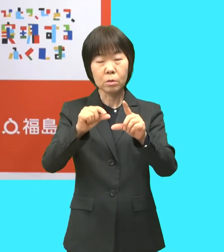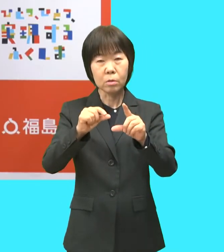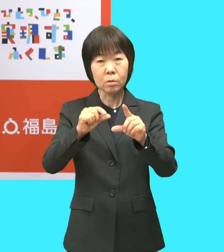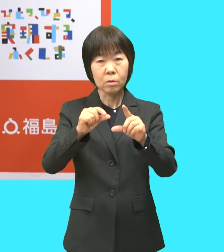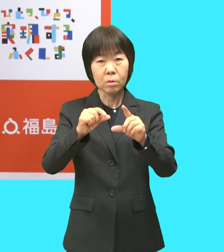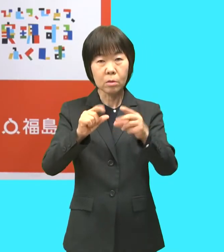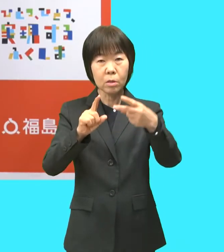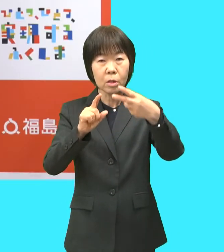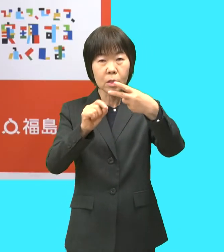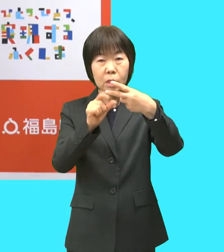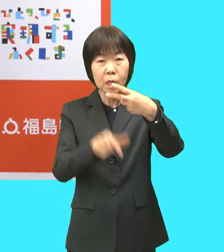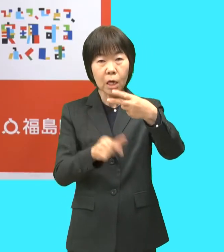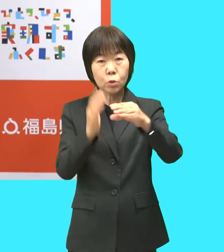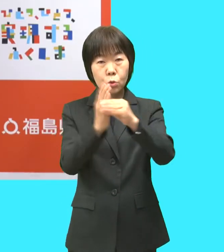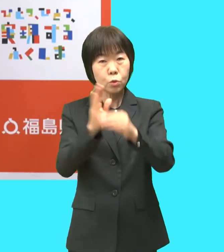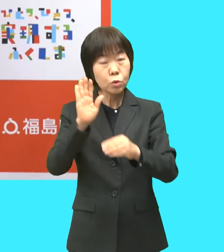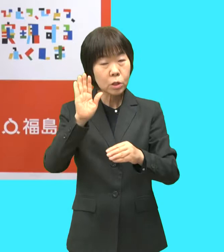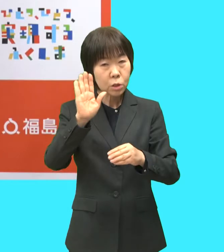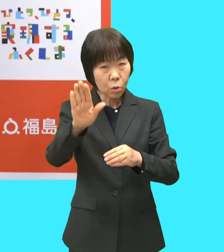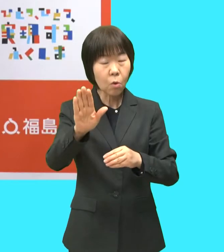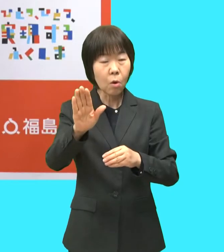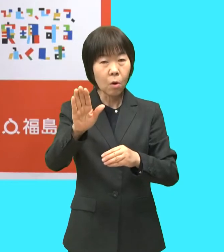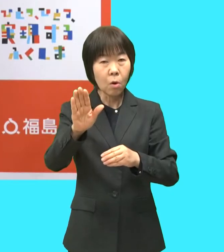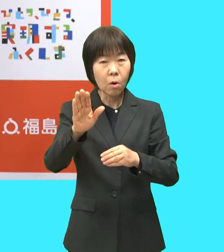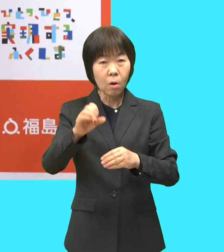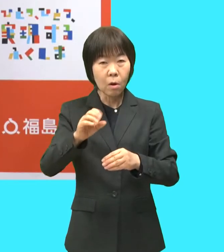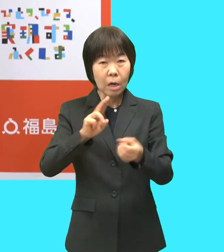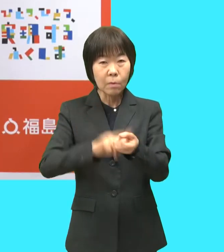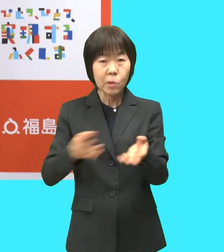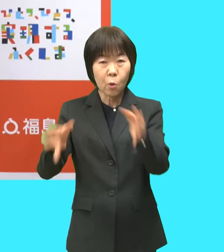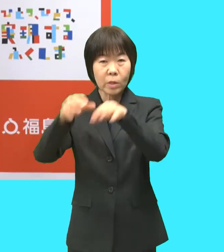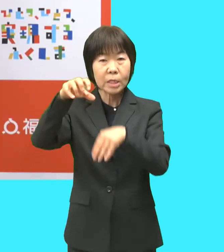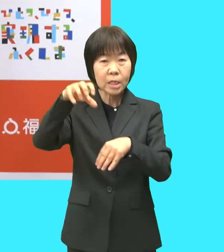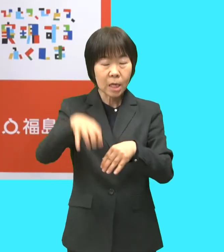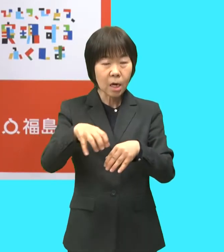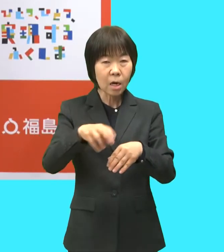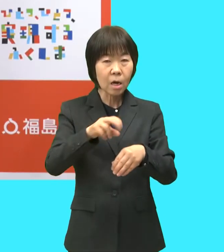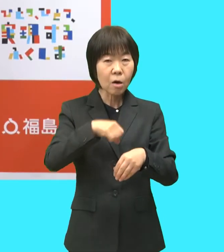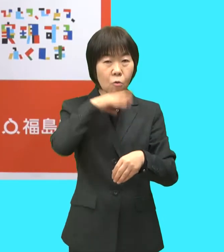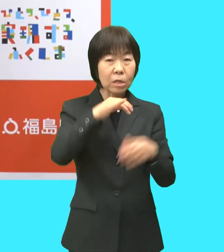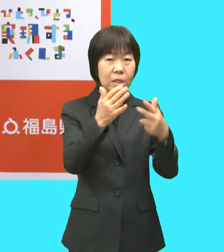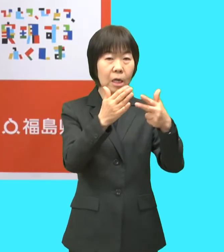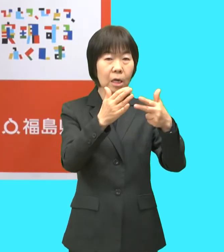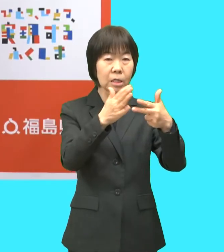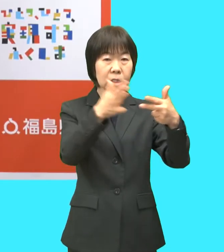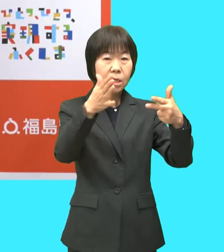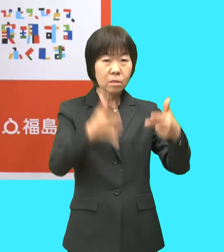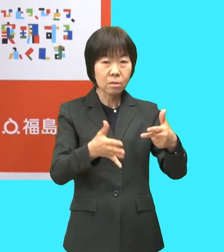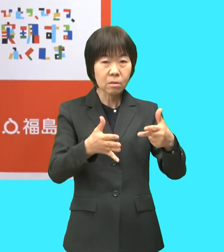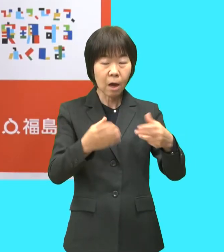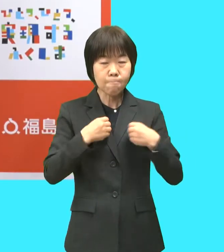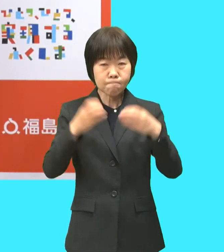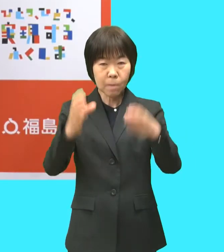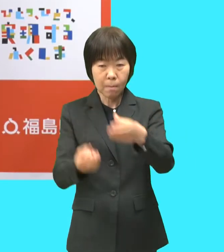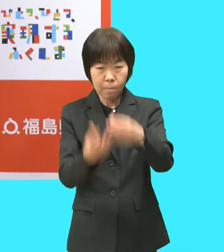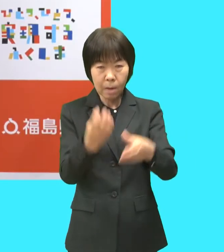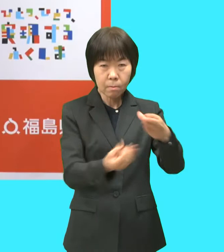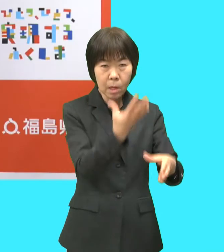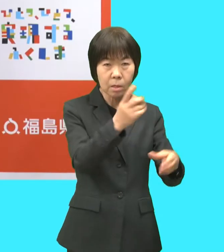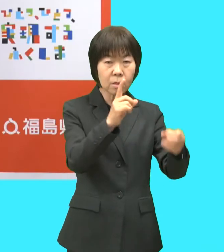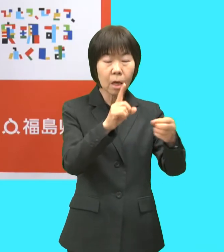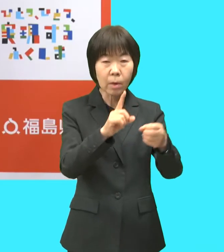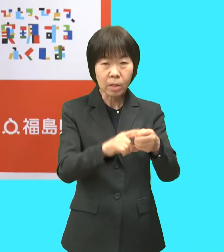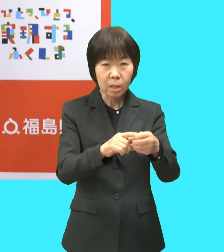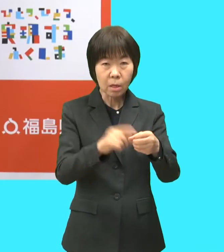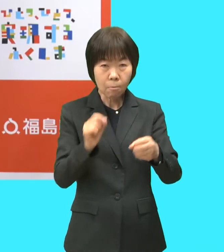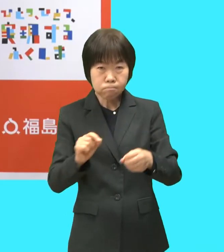中旬以降、医療機関や高齢者施設等でクラスターが相次いで発生したことによって上